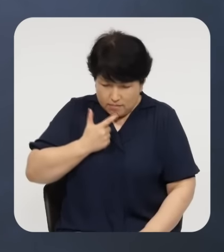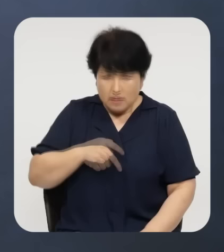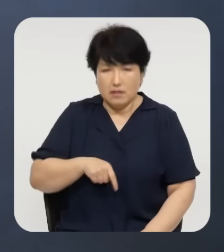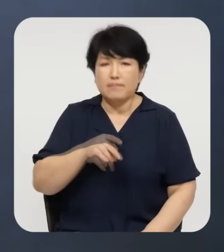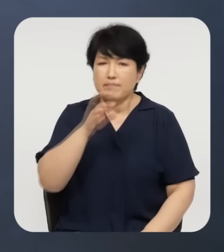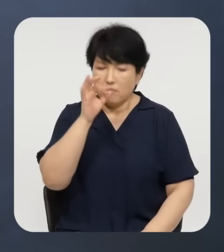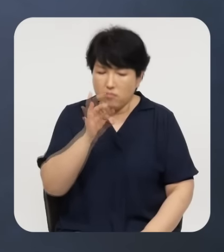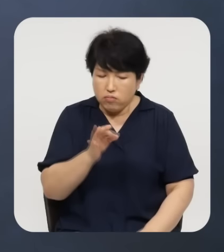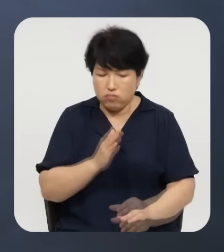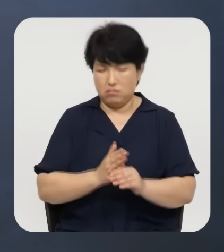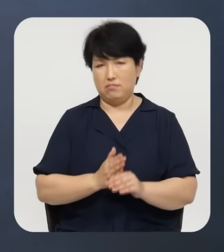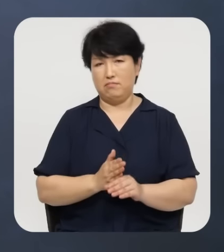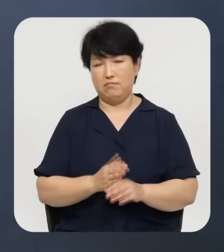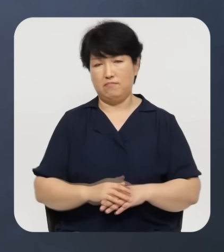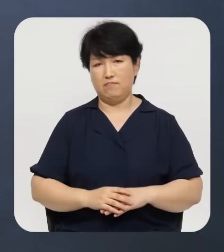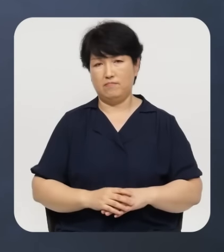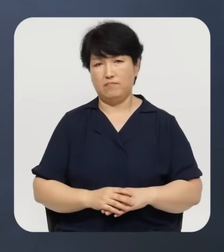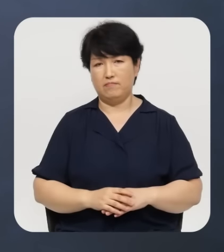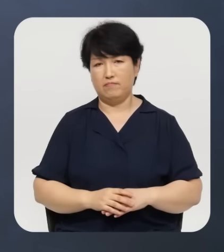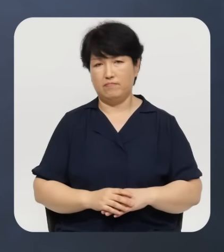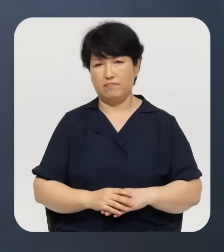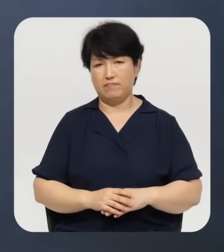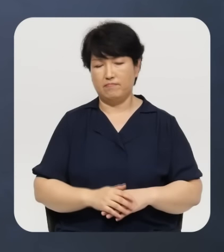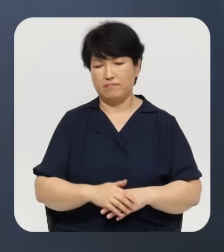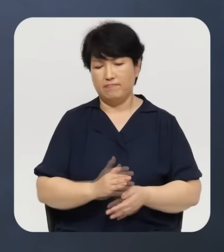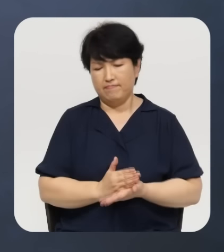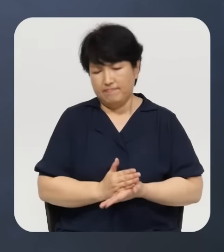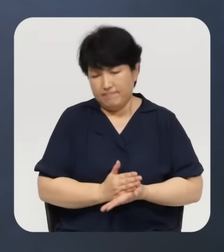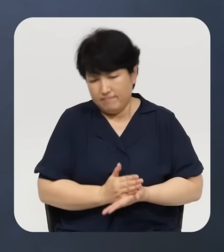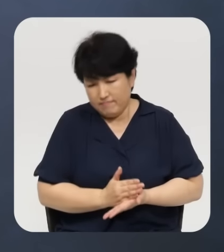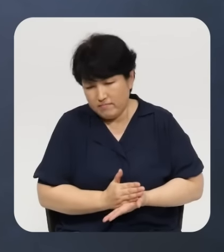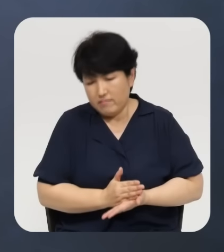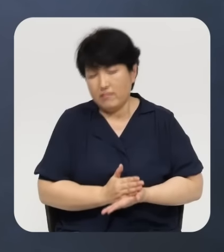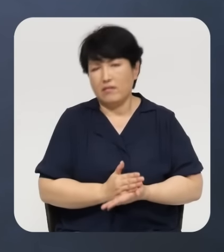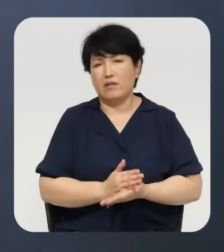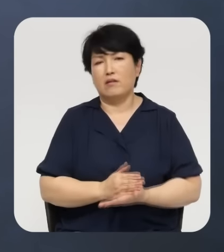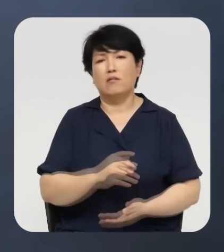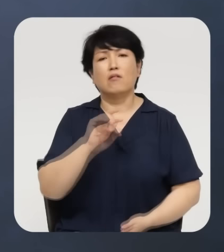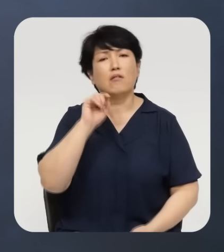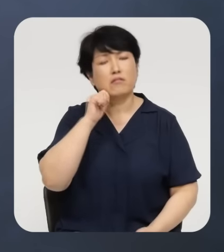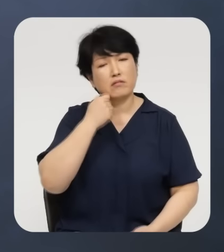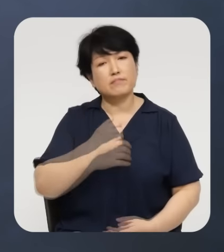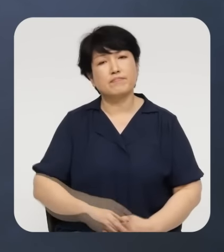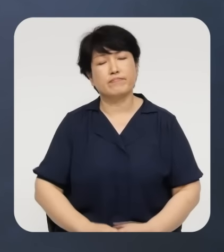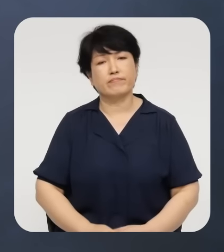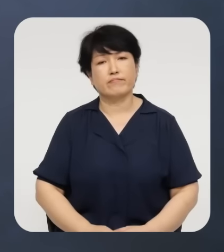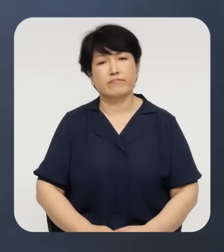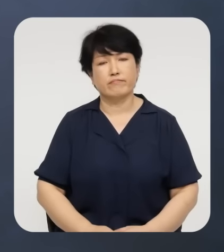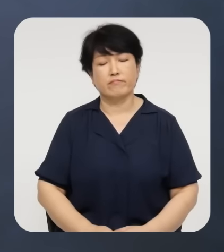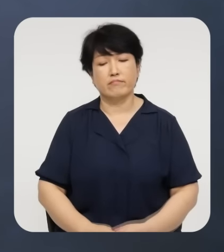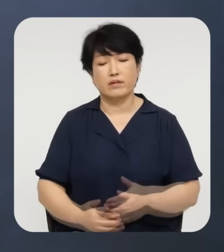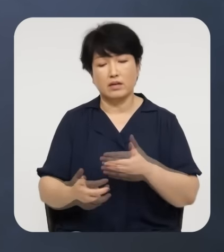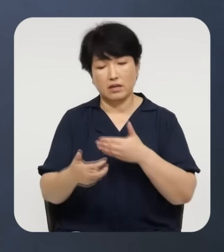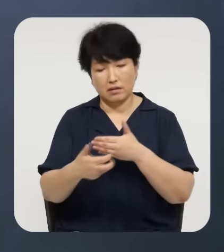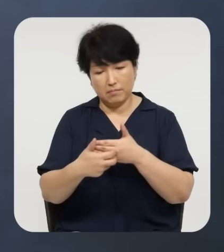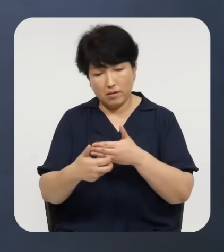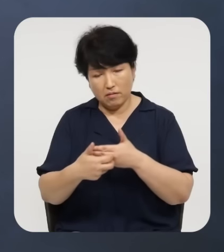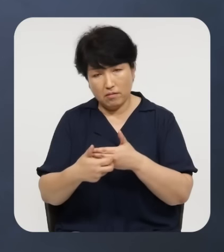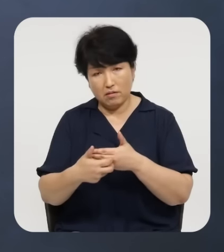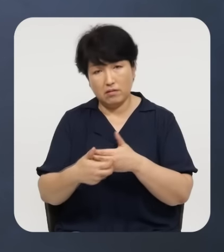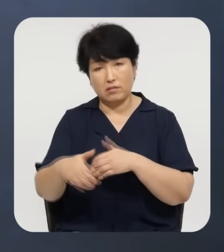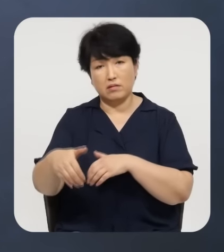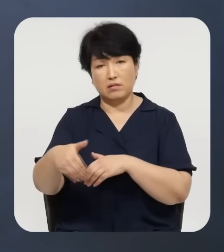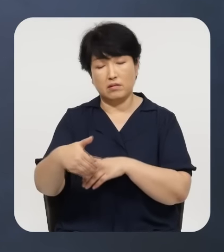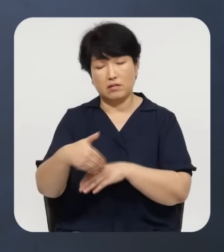하고 있다. 이런 얘기요. 그러니까 그걸 뭐 떨칠라 해도 안 떨쳐지는 거예요. 그러니까 이거는